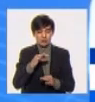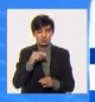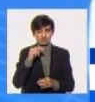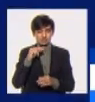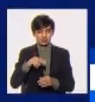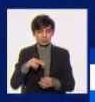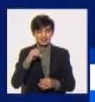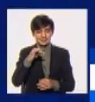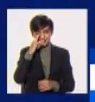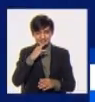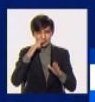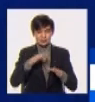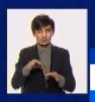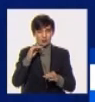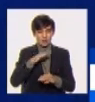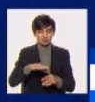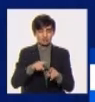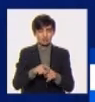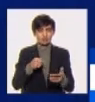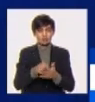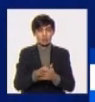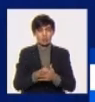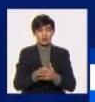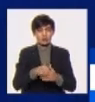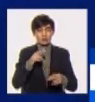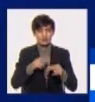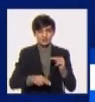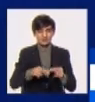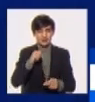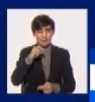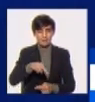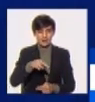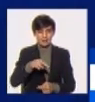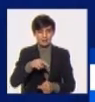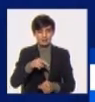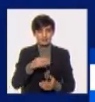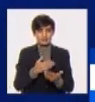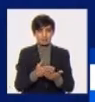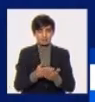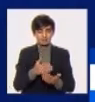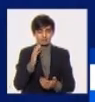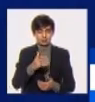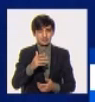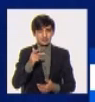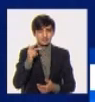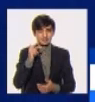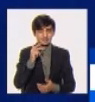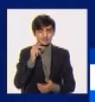целом по Казахстану мы говорим о том, что до конца апреля мы прогнозируем где-то около